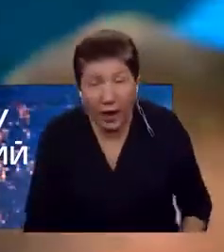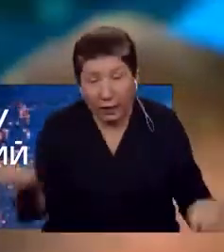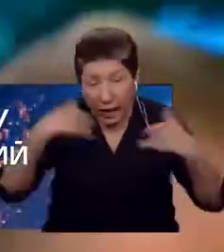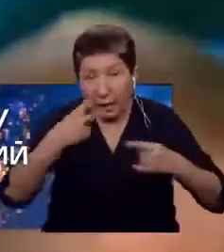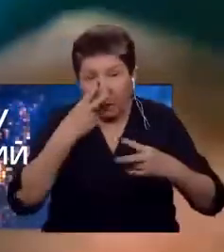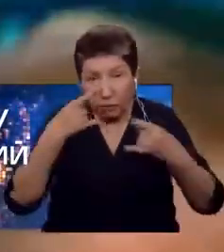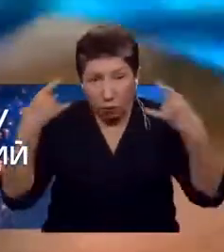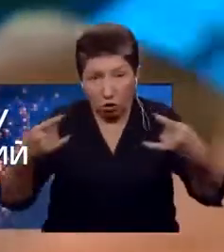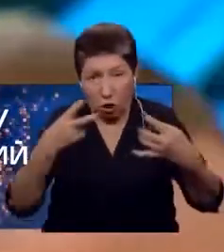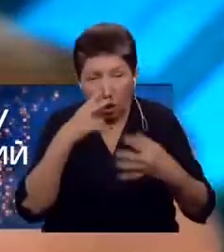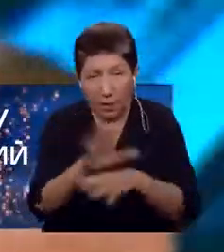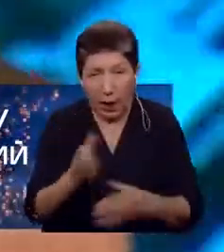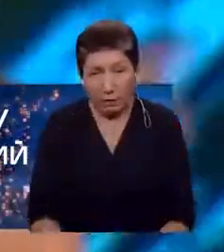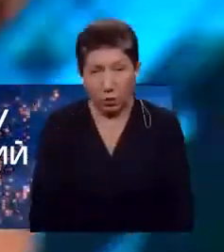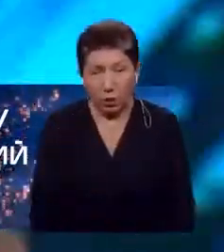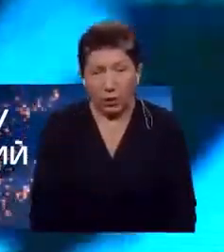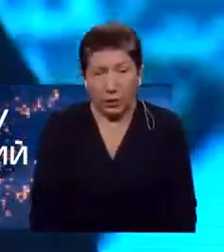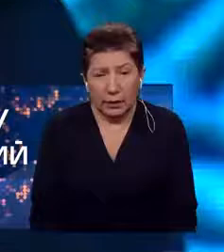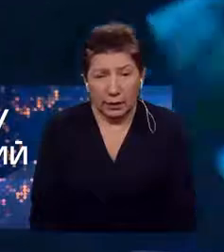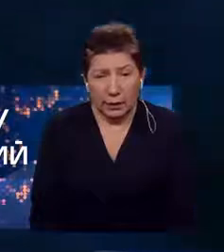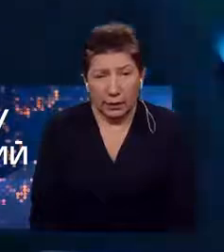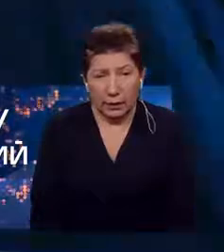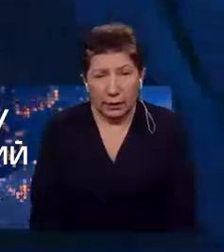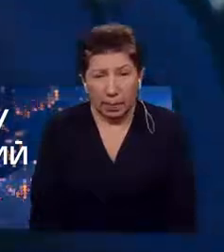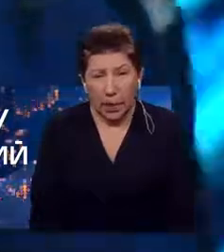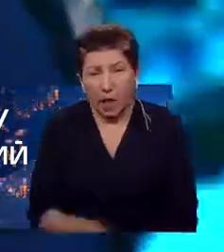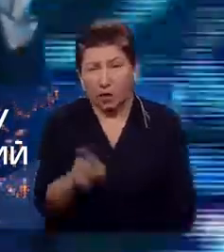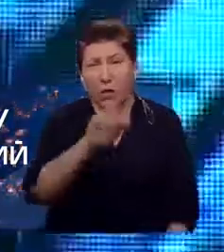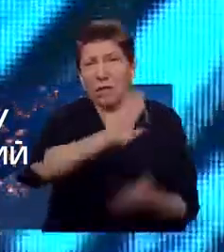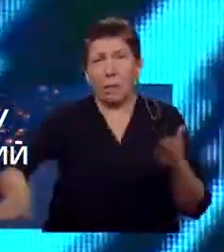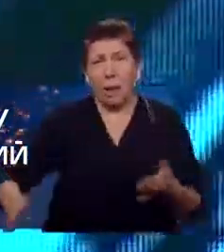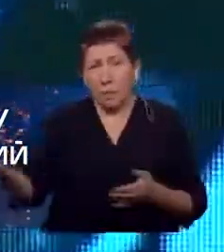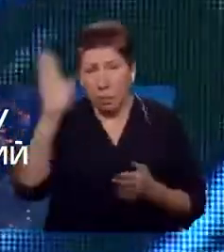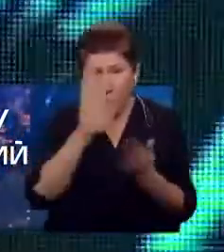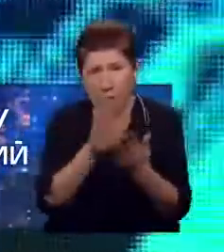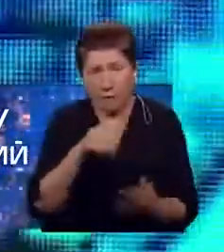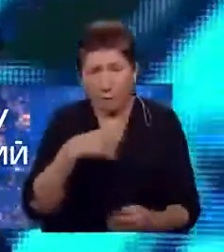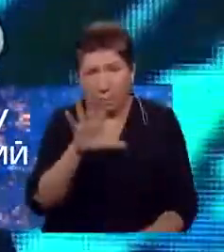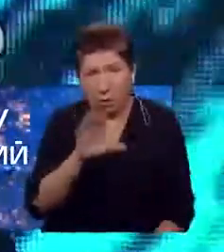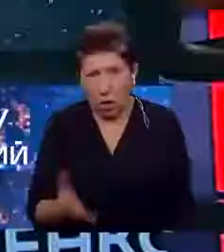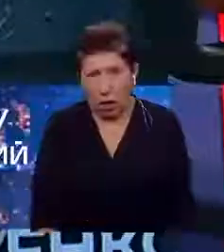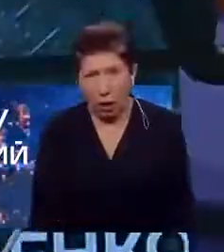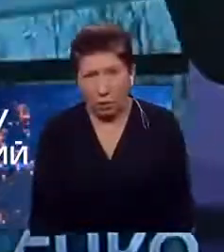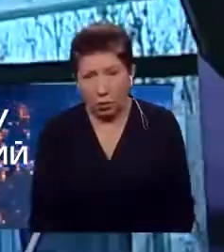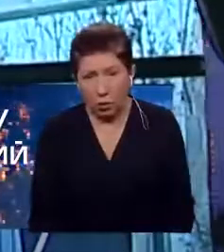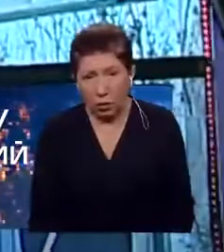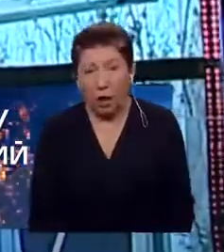Друге, ось назва. Дайте, білим... будь ласка, фотографію. Чого ви прибрали фотографію?